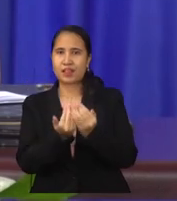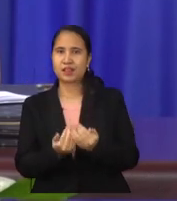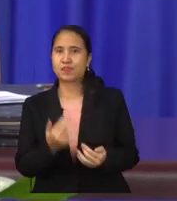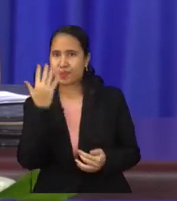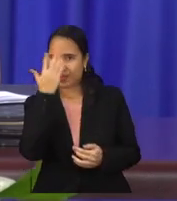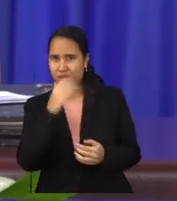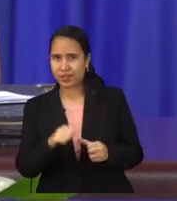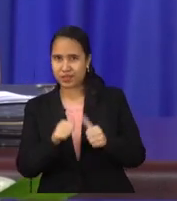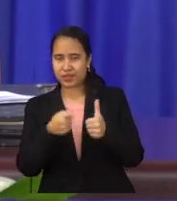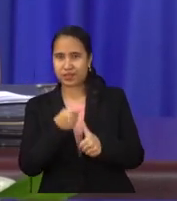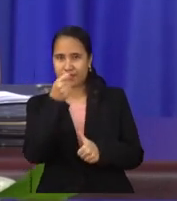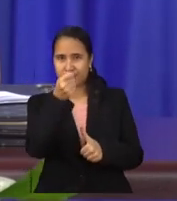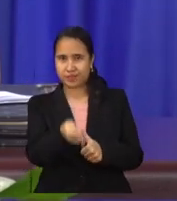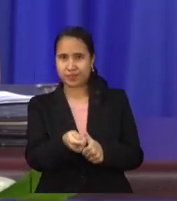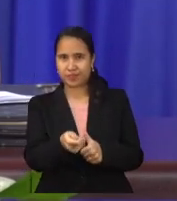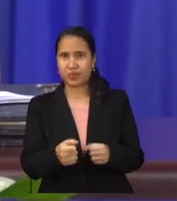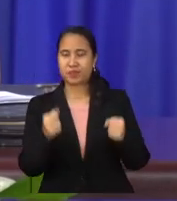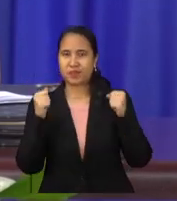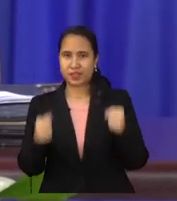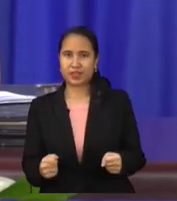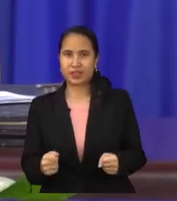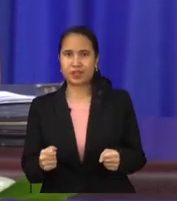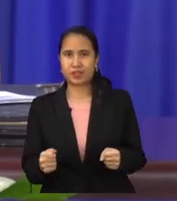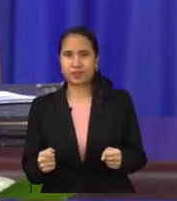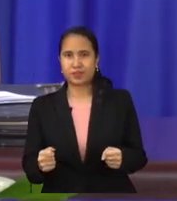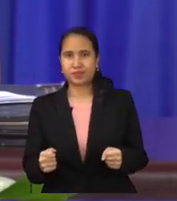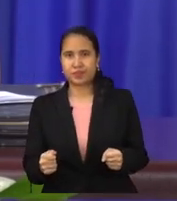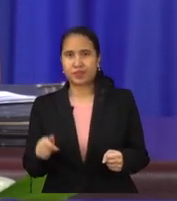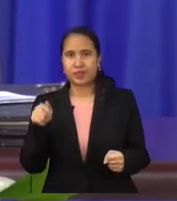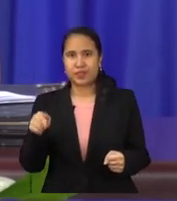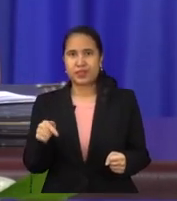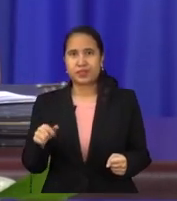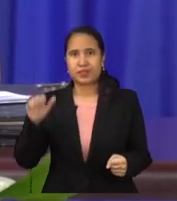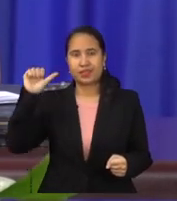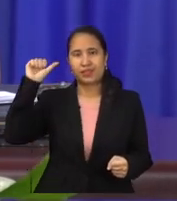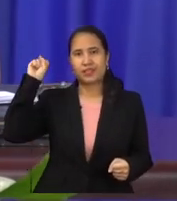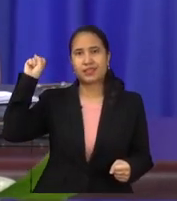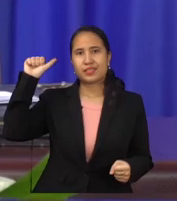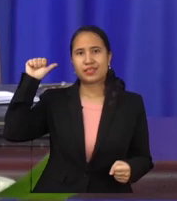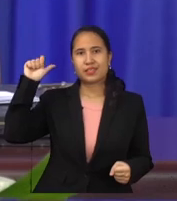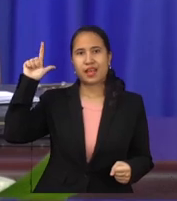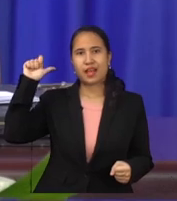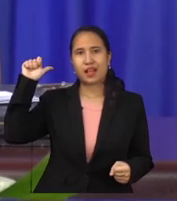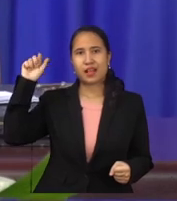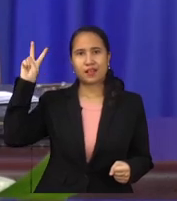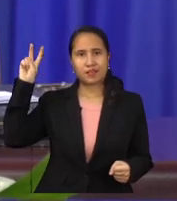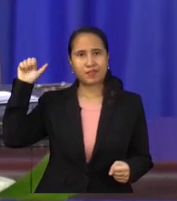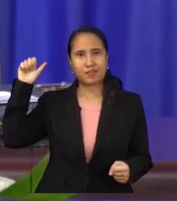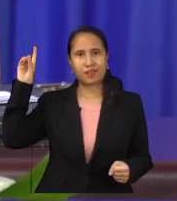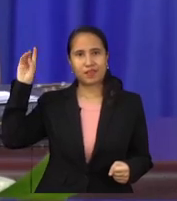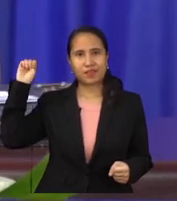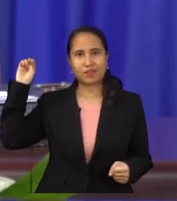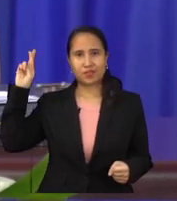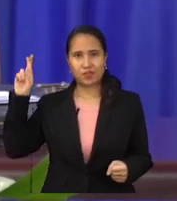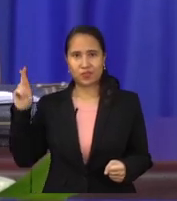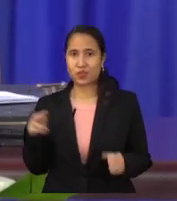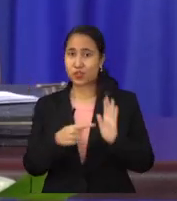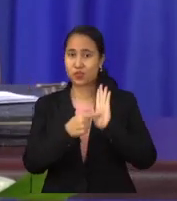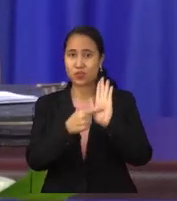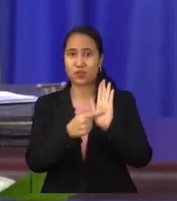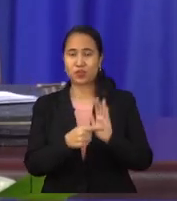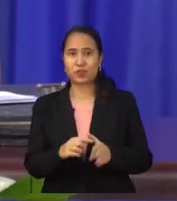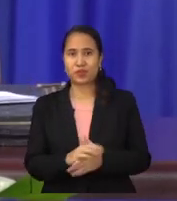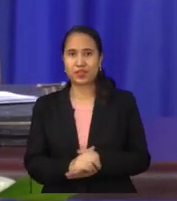amnestiewet te bekrachtigen, heeft de Salvadoriaanse staat in strijd gehandeld met het recht op een eerlijk proces,